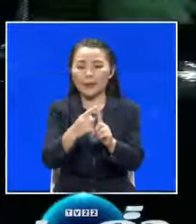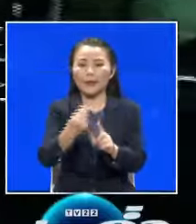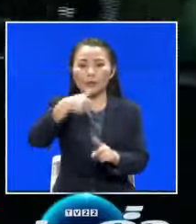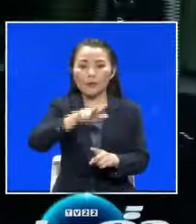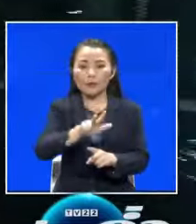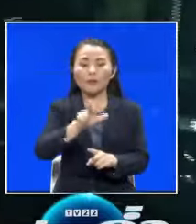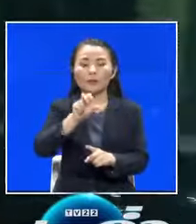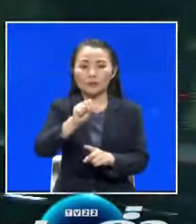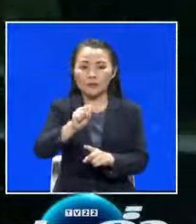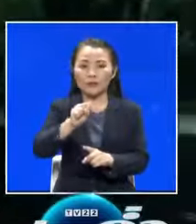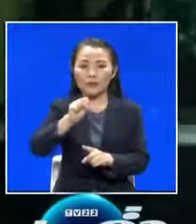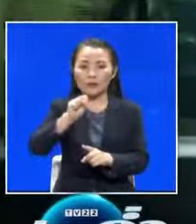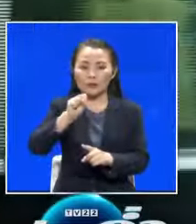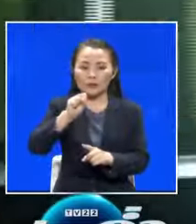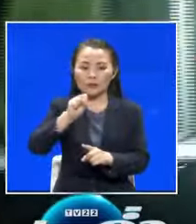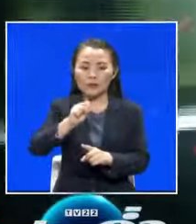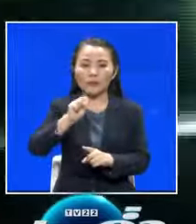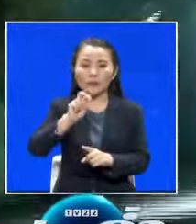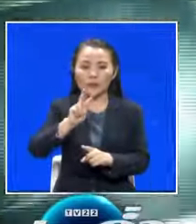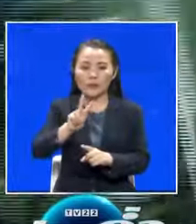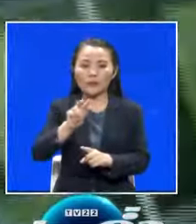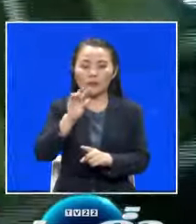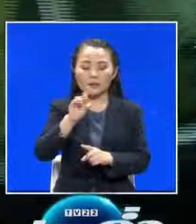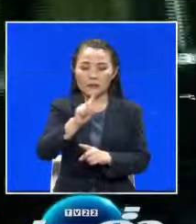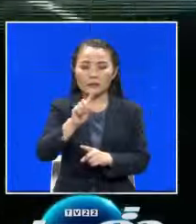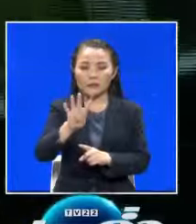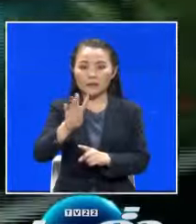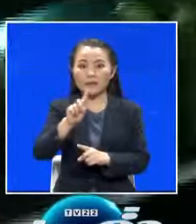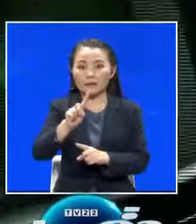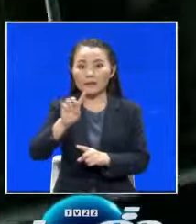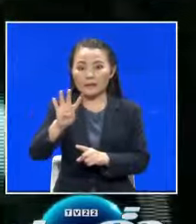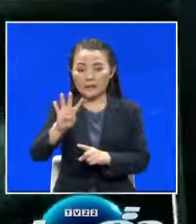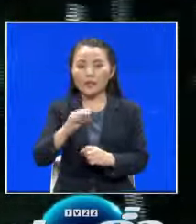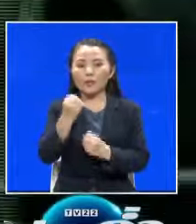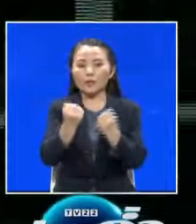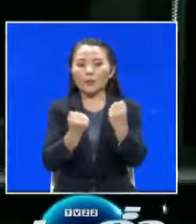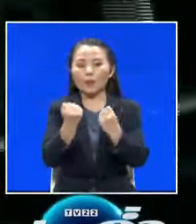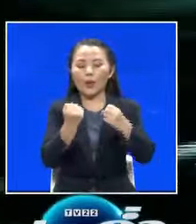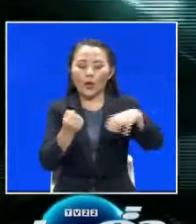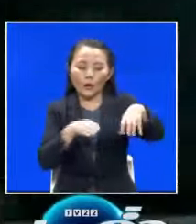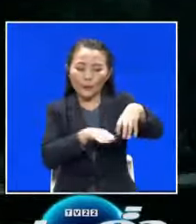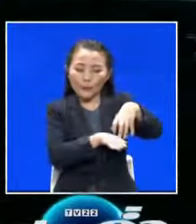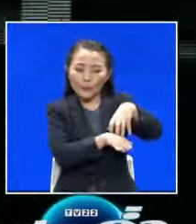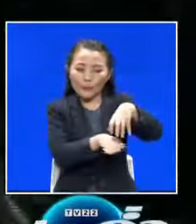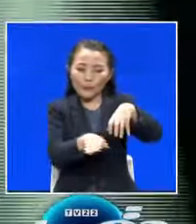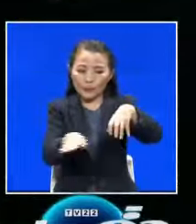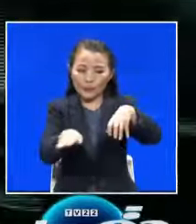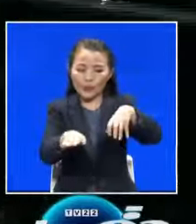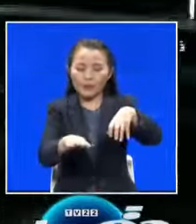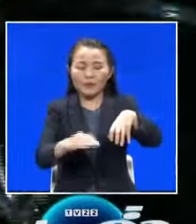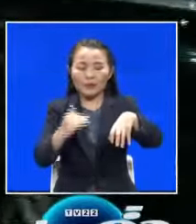ภาสบฤศี1414กรุงเทพขับออกจากลานจอดรถชั้นใต้ดินของอาคารมหาภูมิพลราชานุส